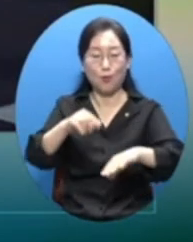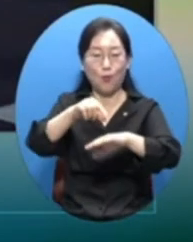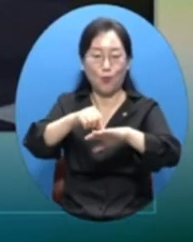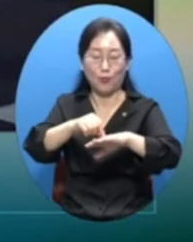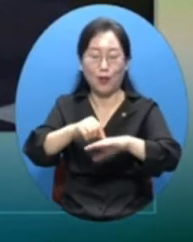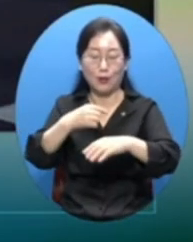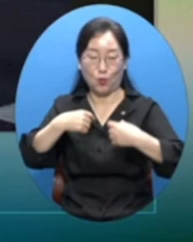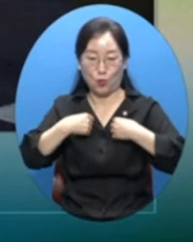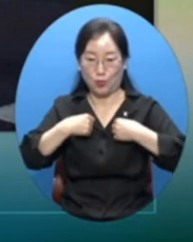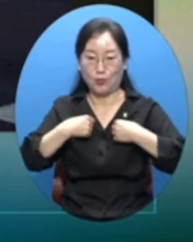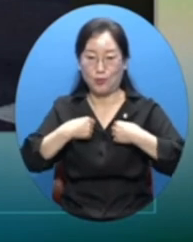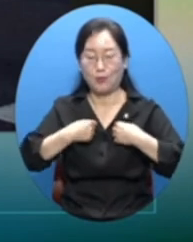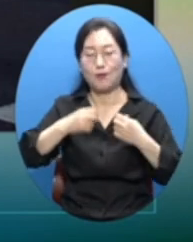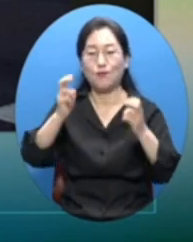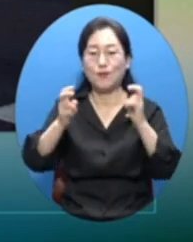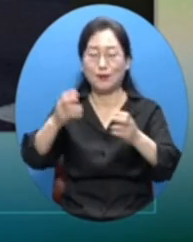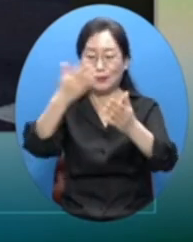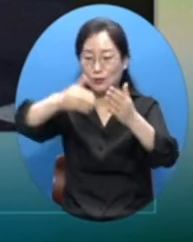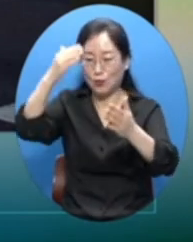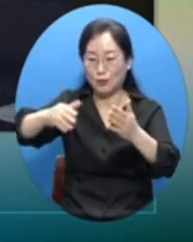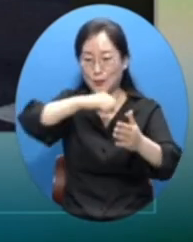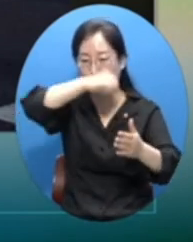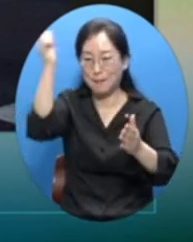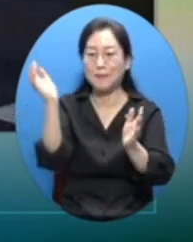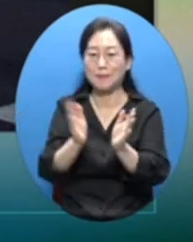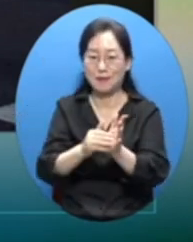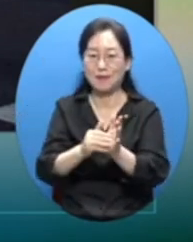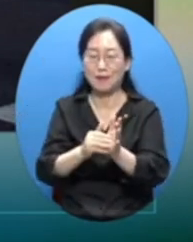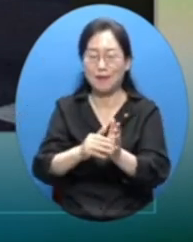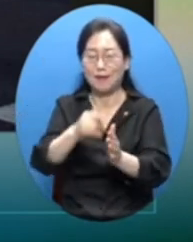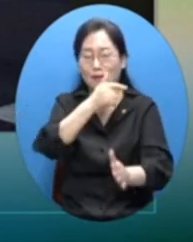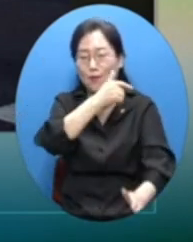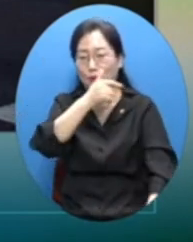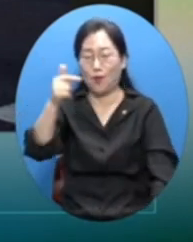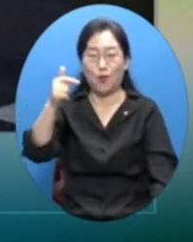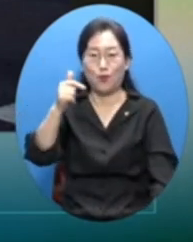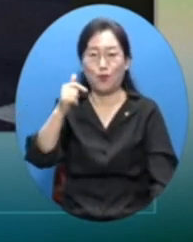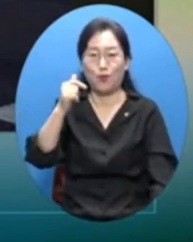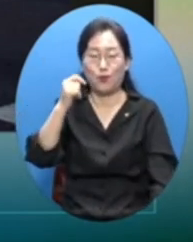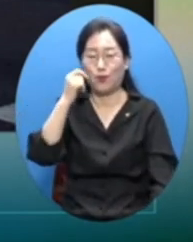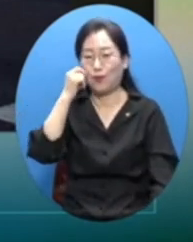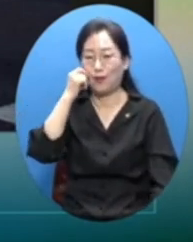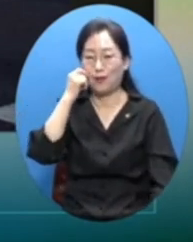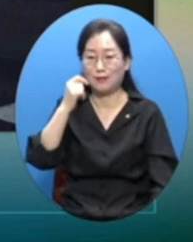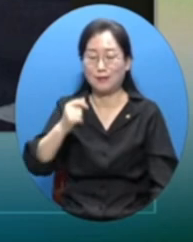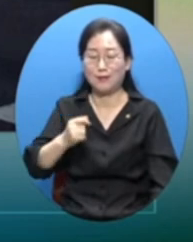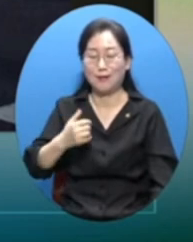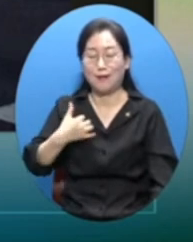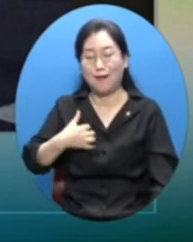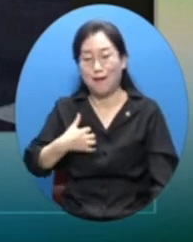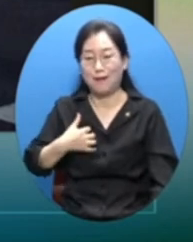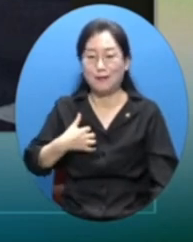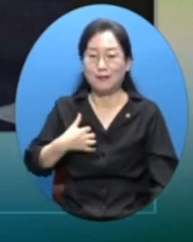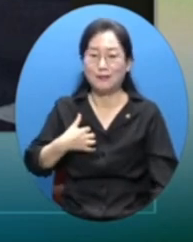회사에 정직원으로 뽑혔어요. 너무 잘 나가고 너무 신나니까